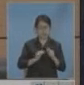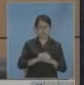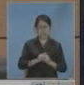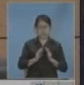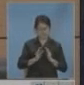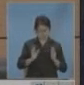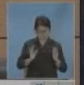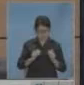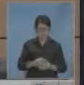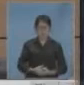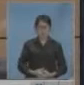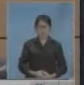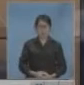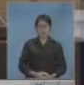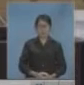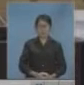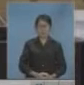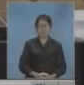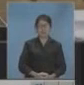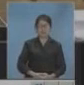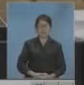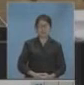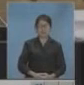การขอกราบขอบพระคุณครับ